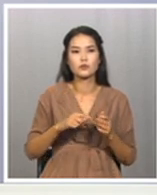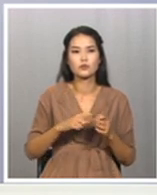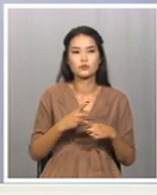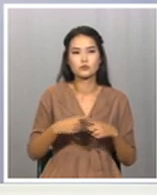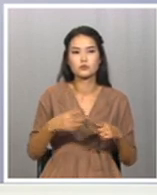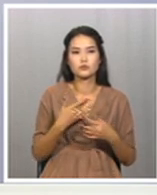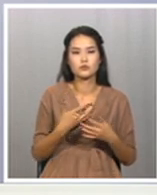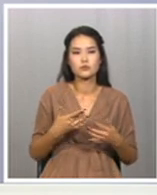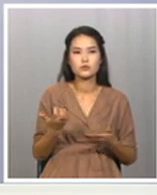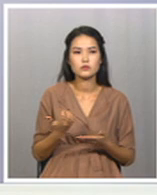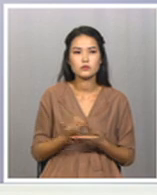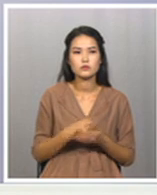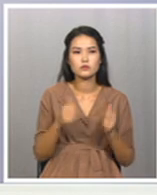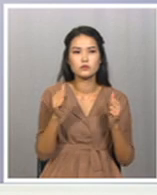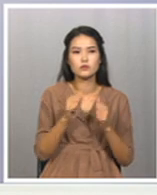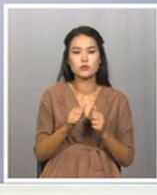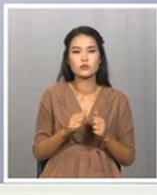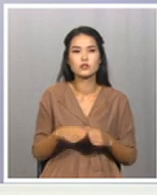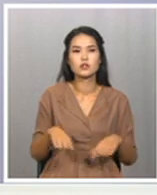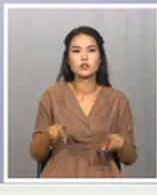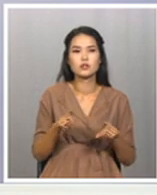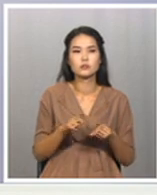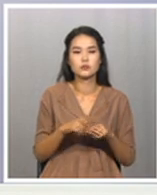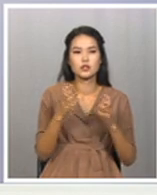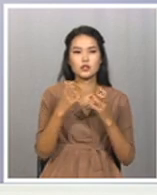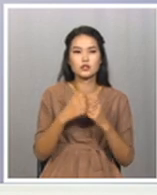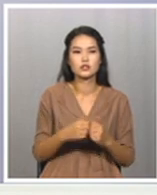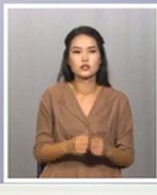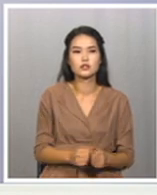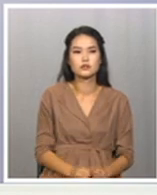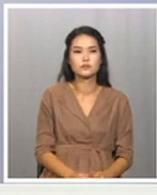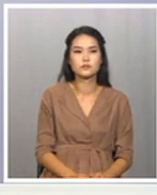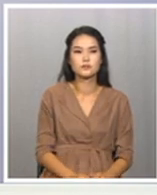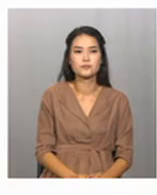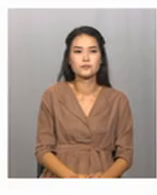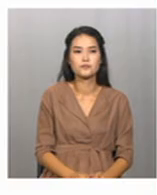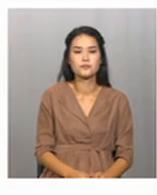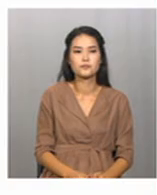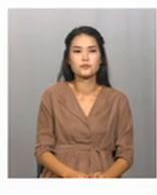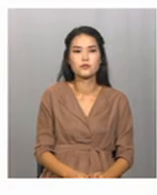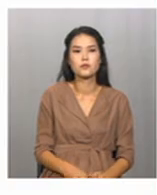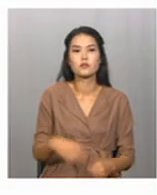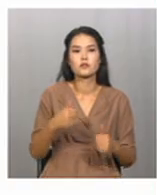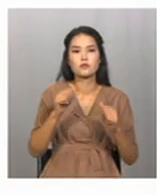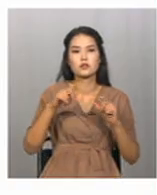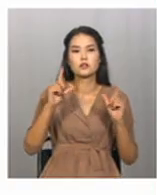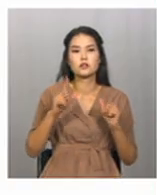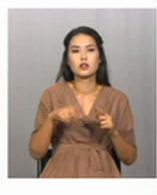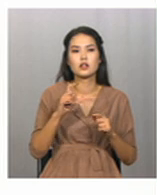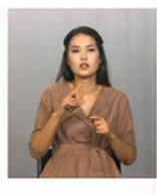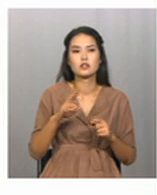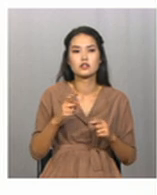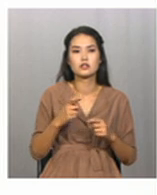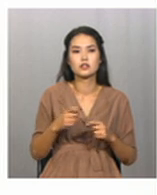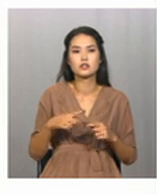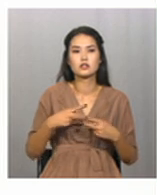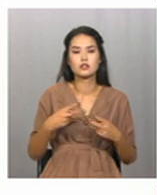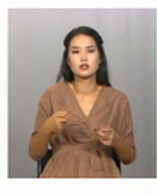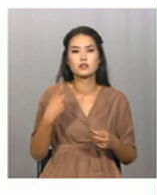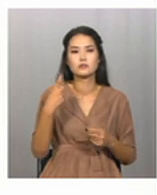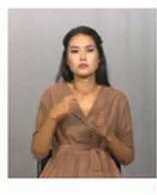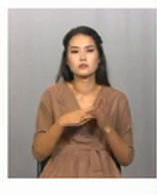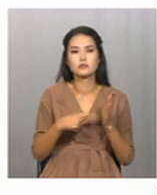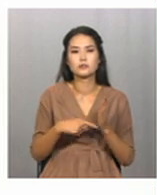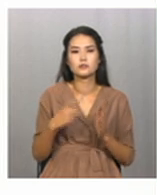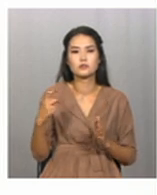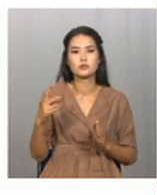функциясының туындысын табу формуласы былай анықталады. Яғни X-тің натурал логарифмінің туындысы